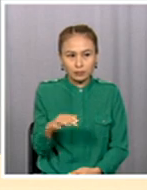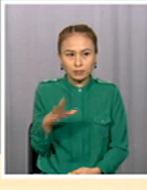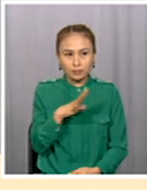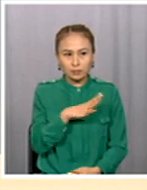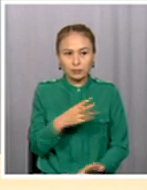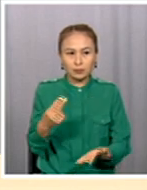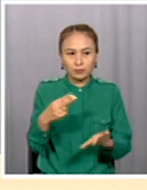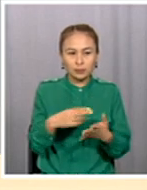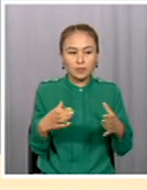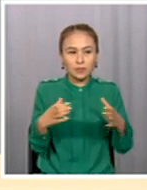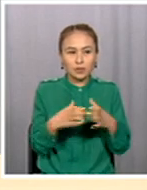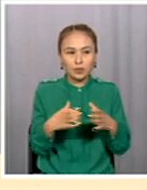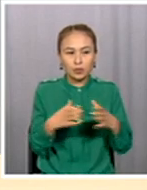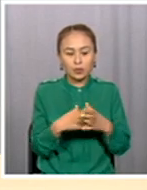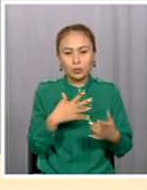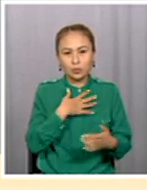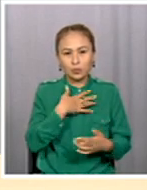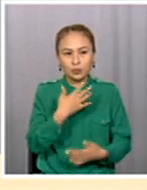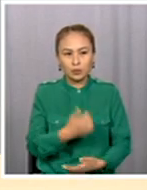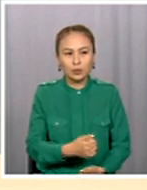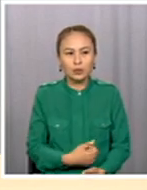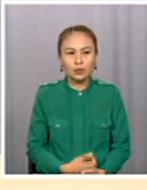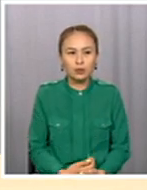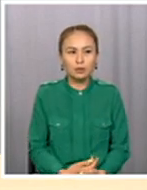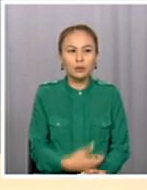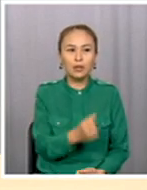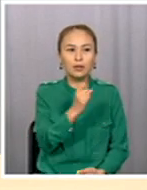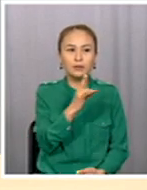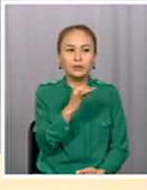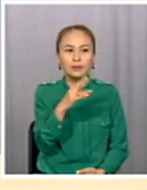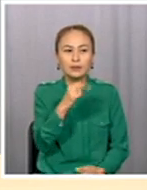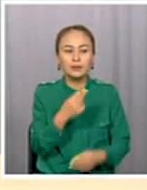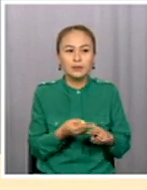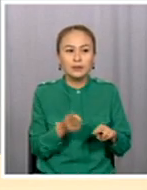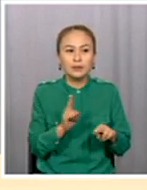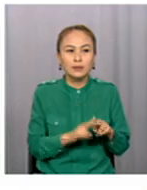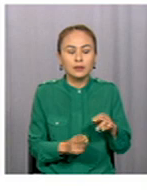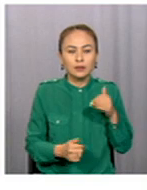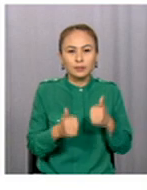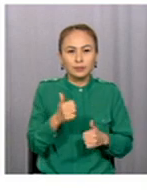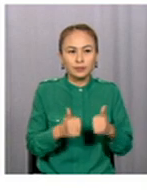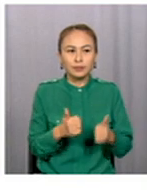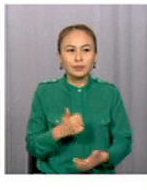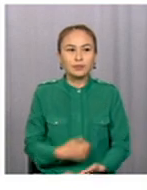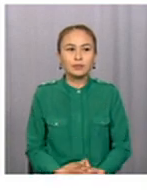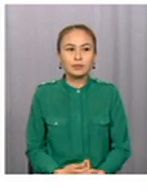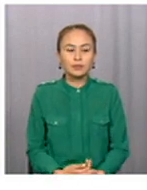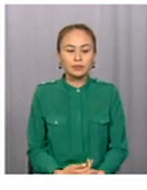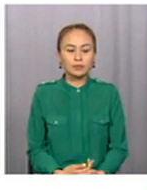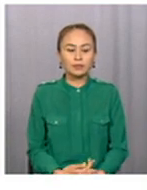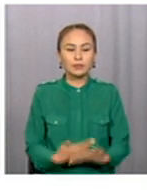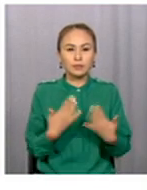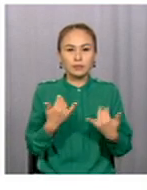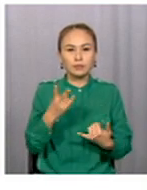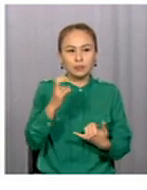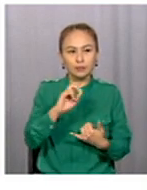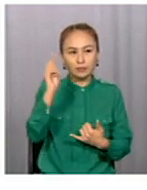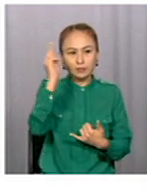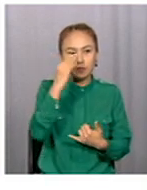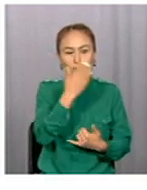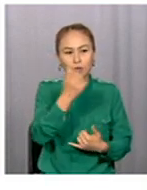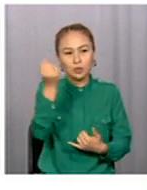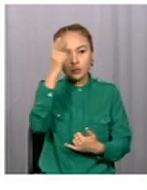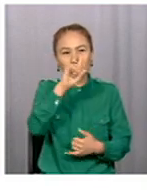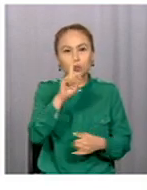подняла командный дух. Азиада – это соревнование. Сегодня на уроке вы узнали,